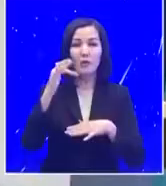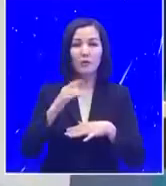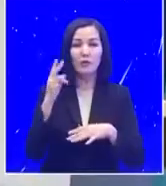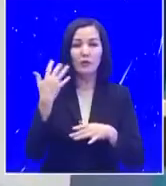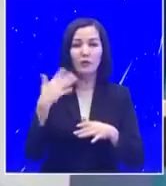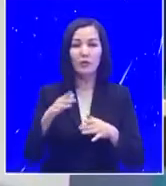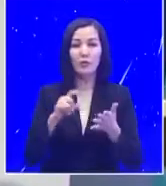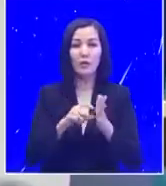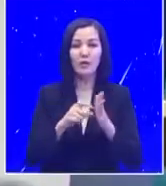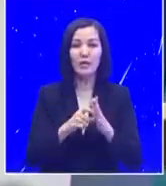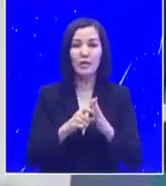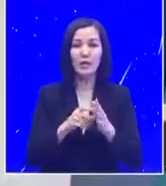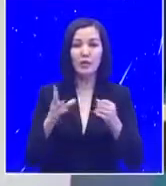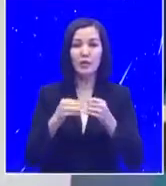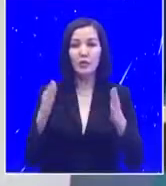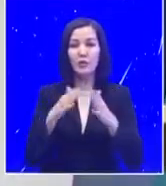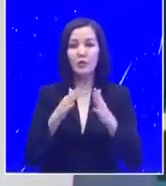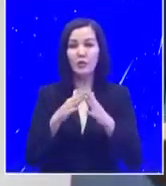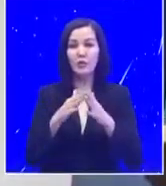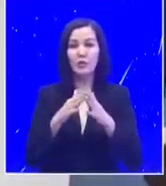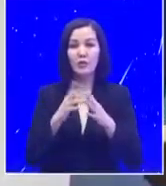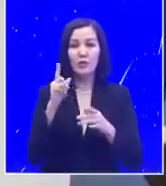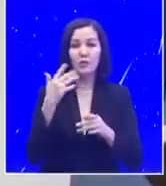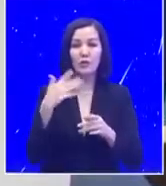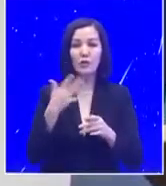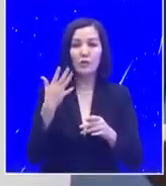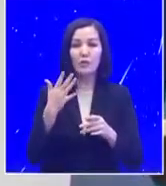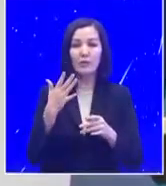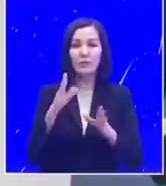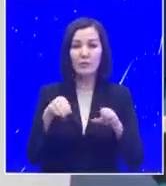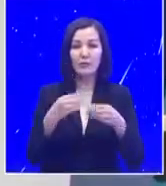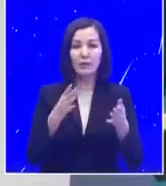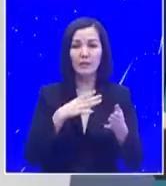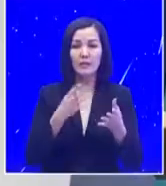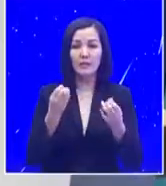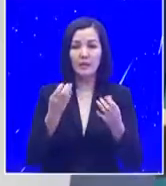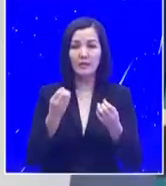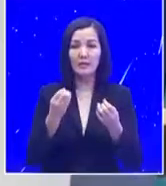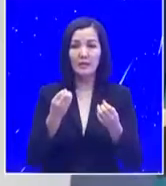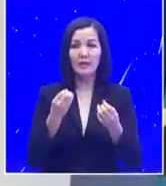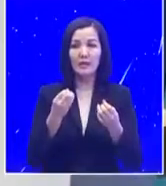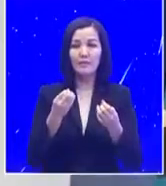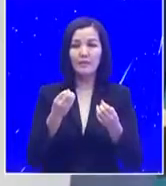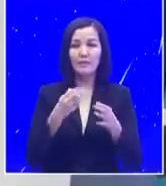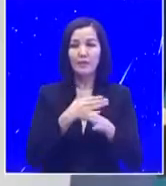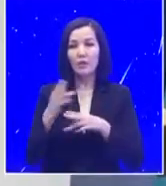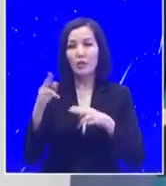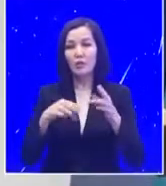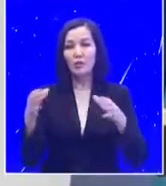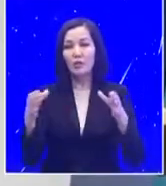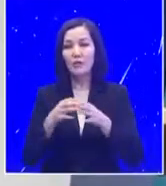пәтер, коттедж қалашығында 155 үйді мерзімінде тапсырдық. Бұдан басқа жеке құрылыс компаниялары